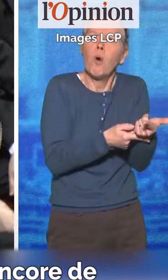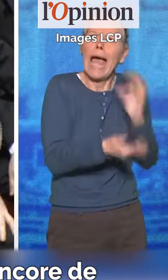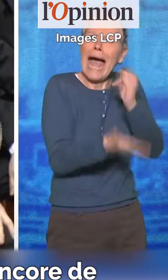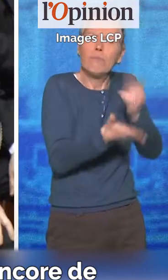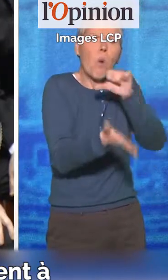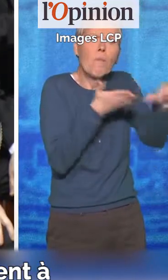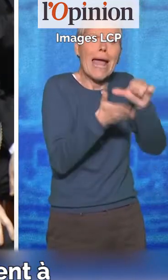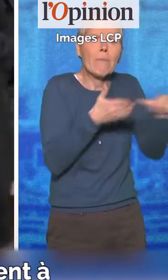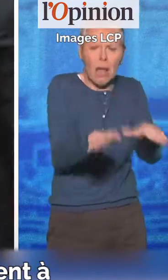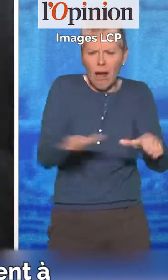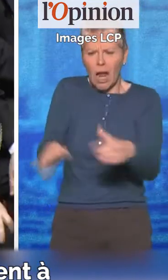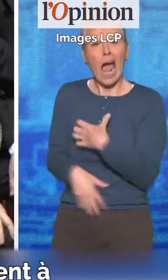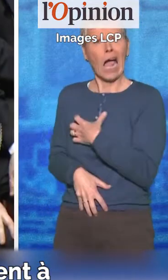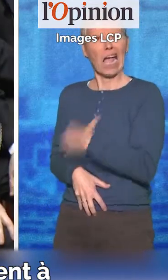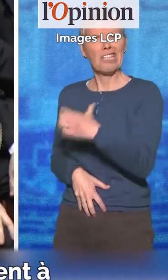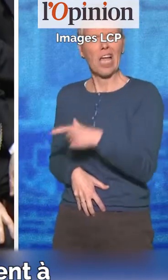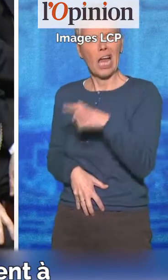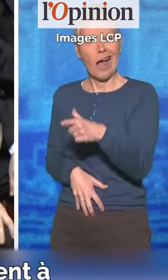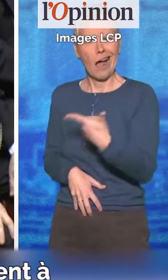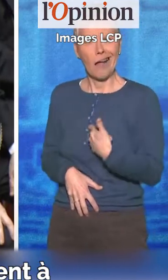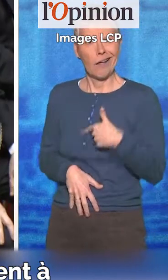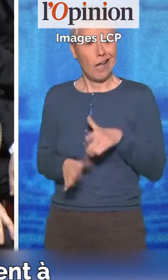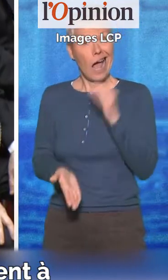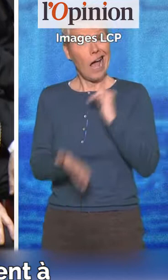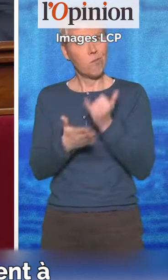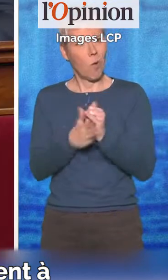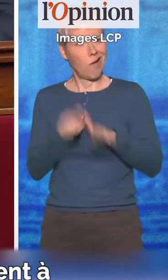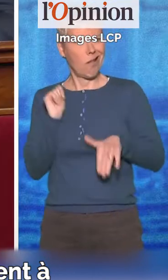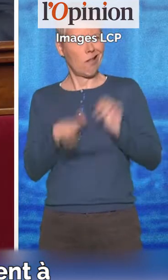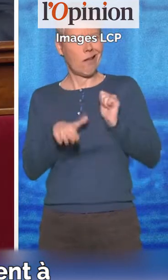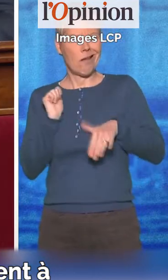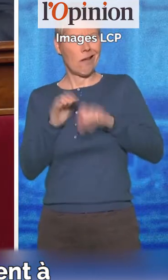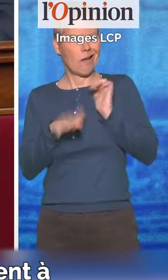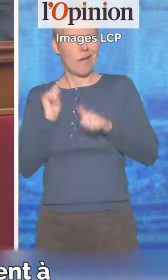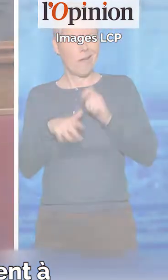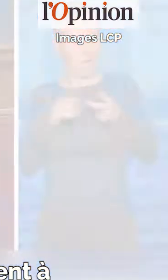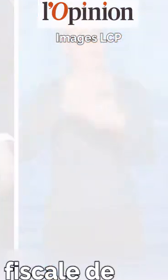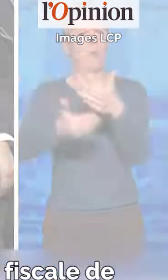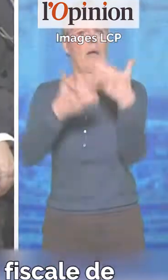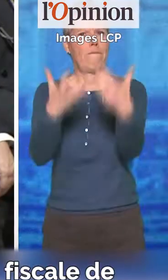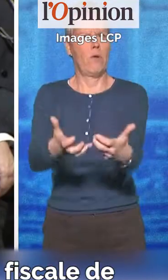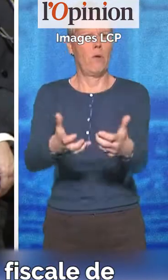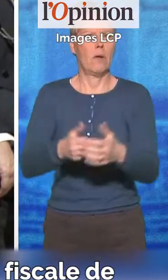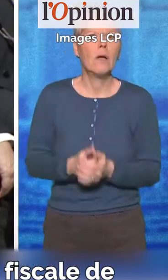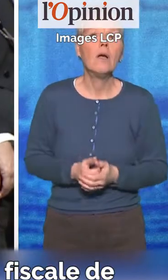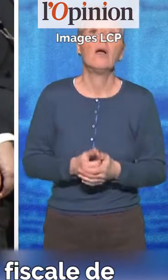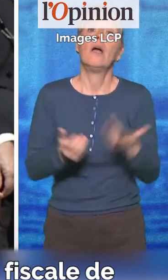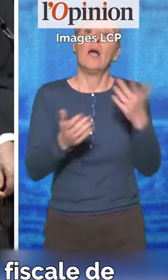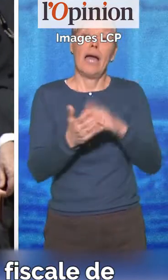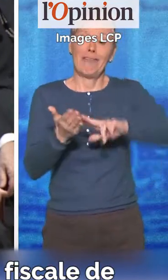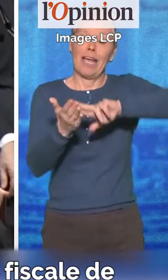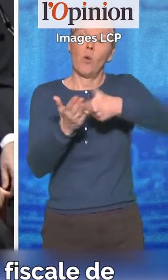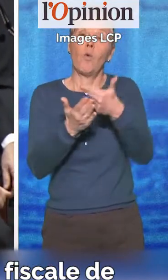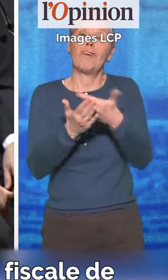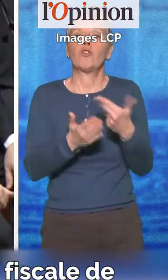quand certains parmi les plus riches se soustraire à l'obligation de payer leurs impôts nous avons signé la convention fiscale